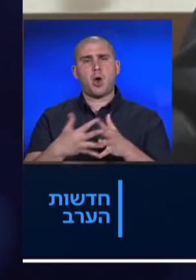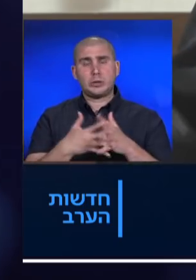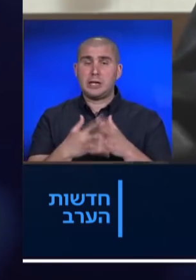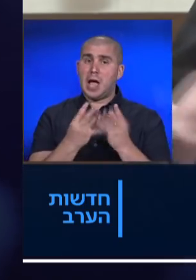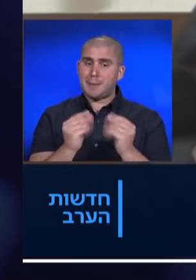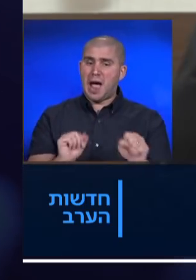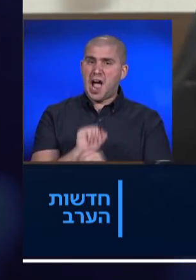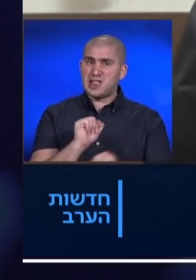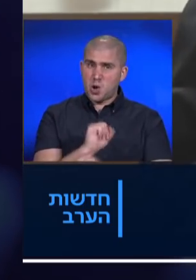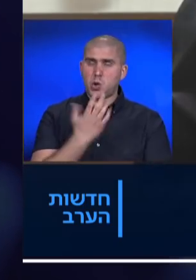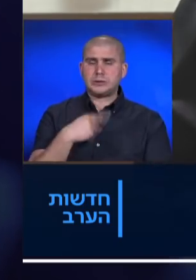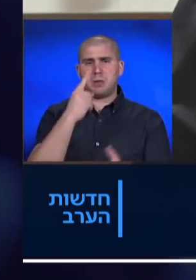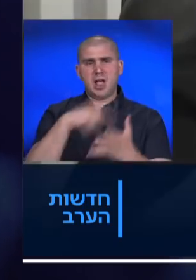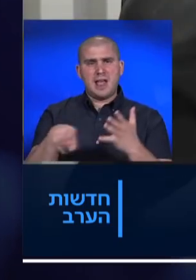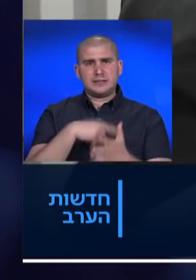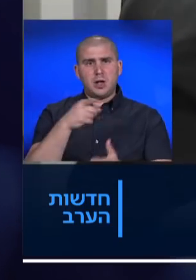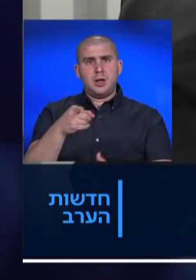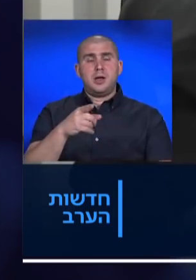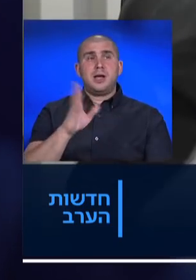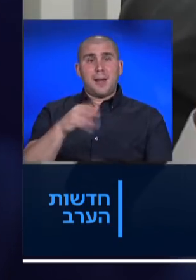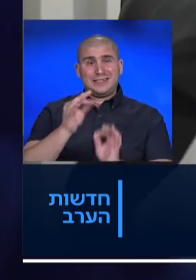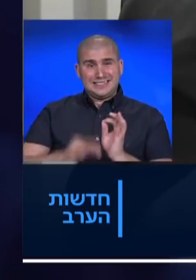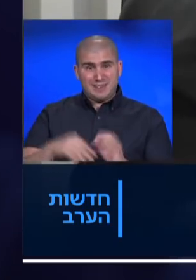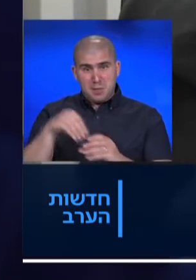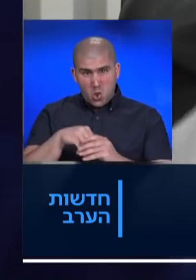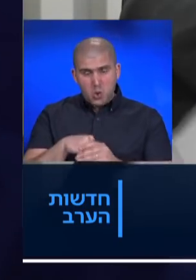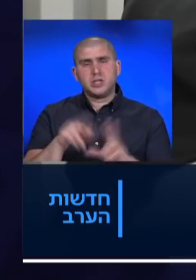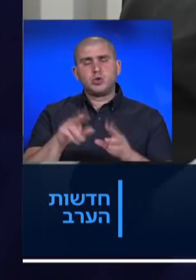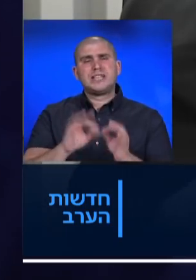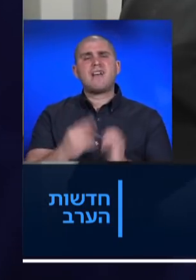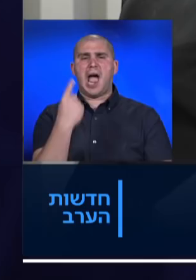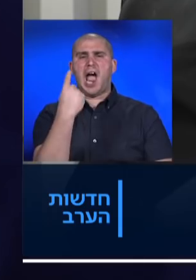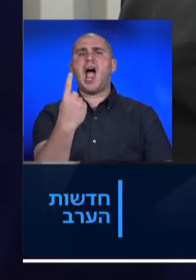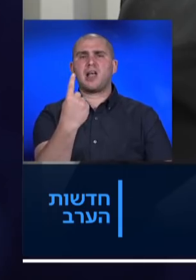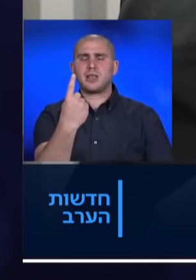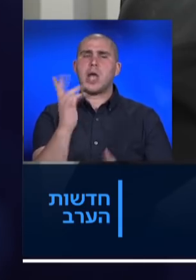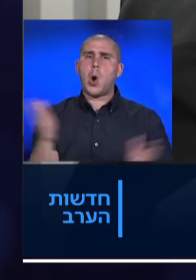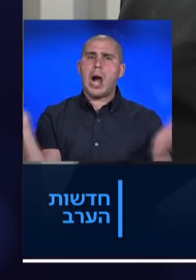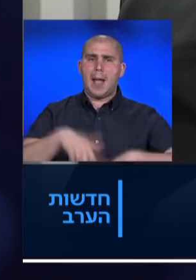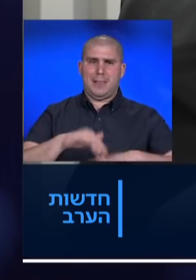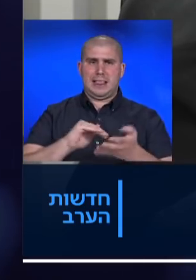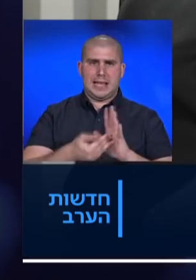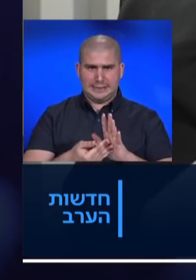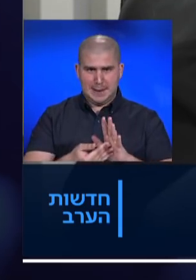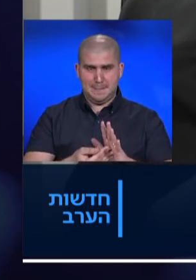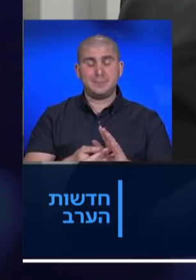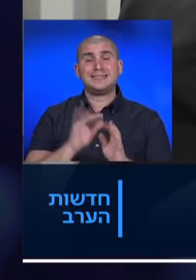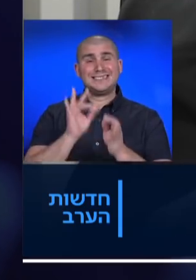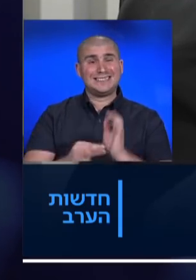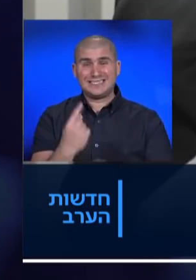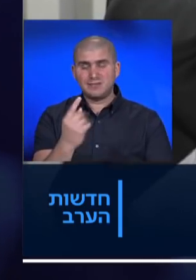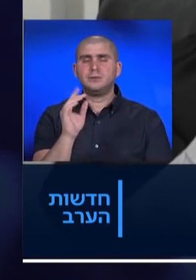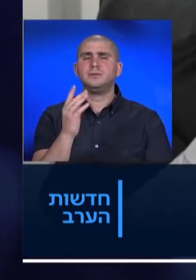לפסול גם את כולו וגם סעיפים בו, יש סעיף אחד שמפיל את ההסכם הזה, הסעיף שלמעשה